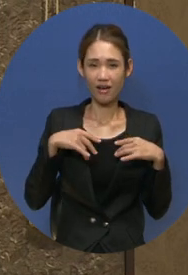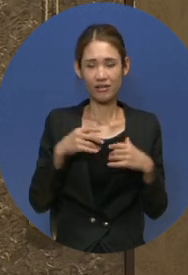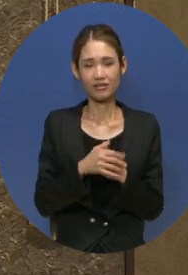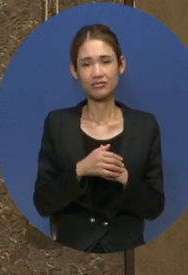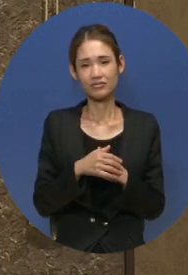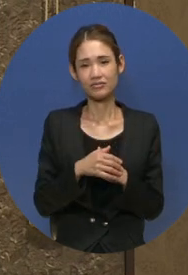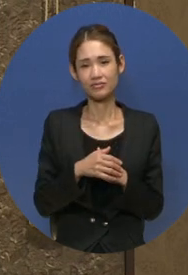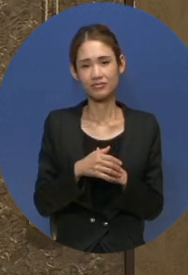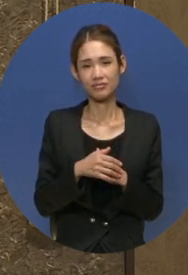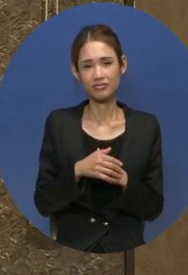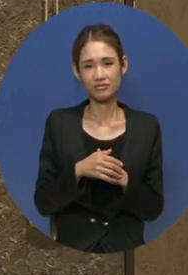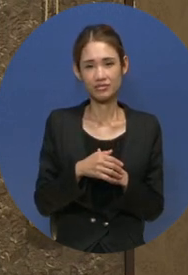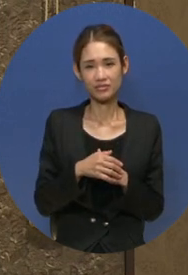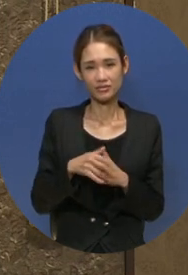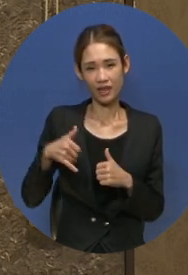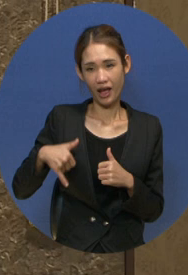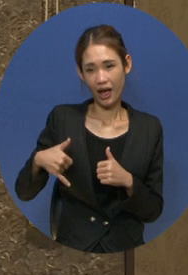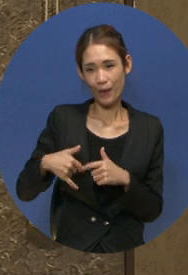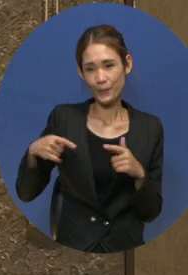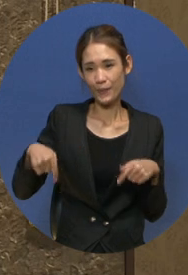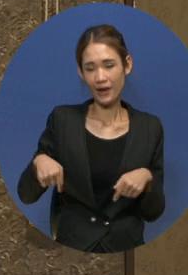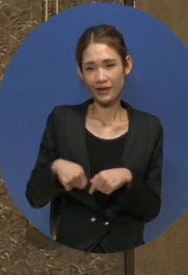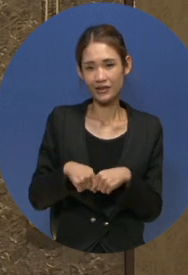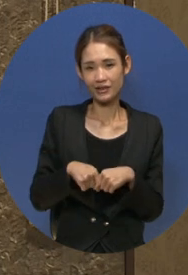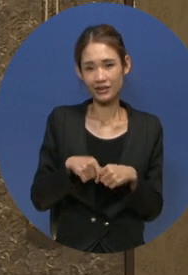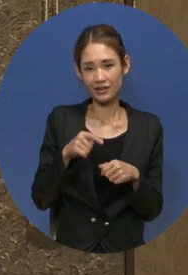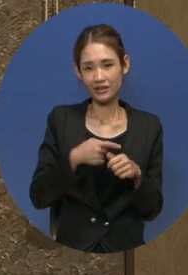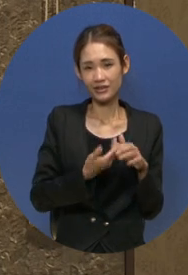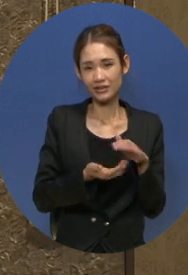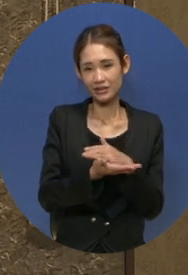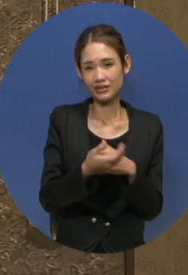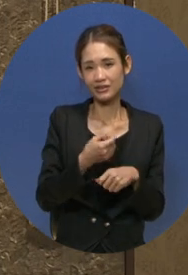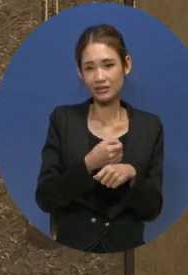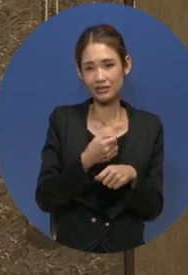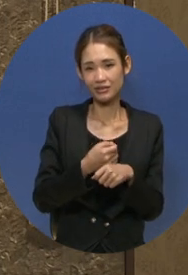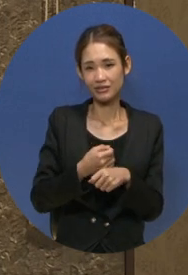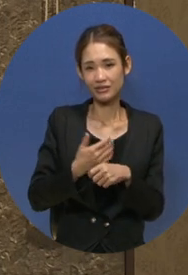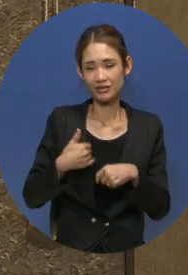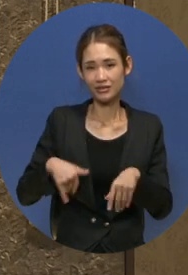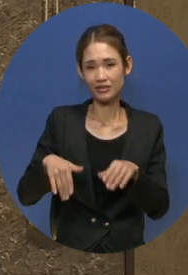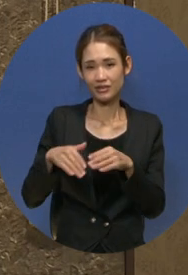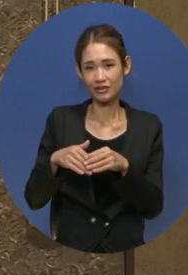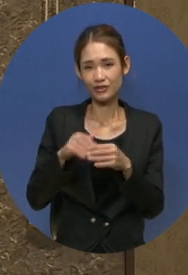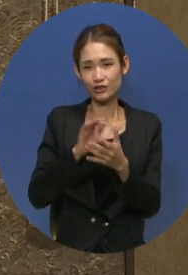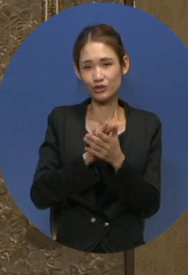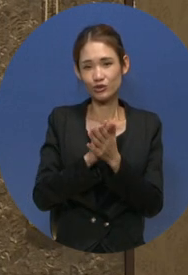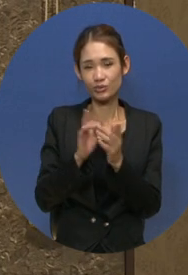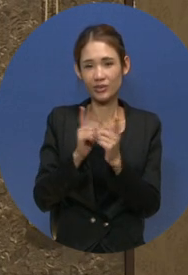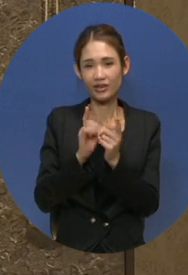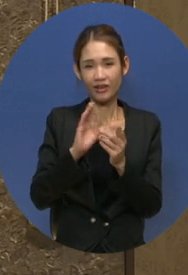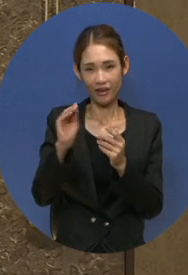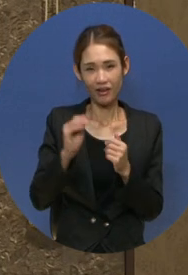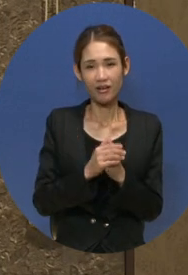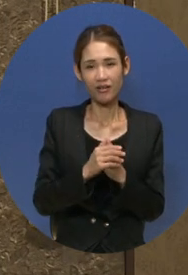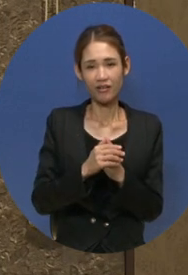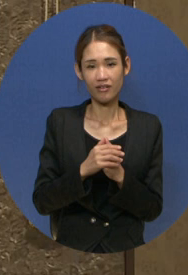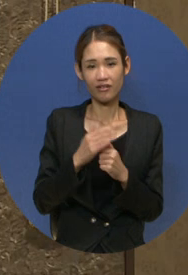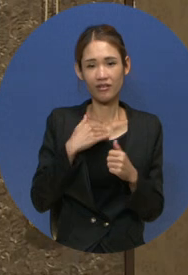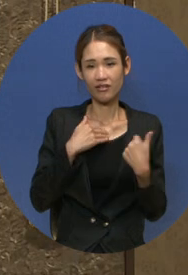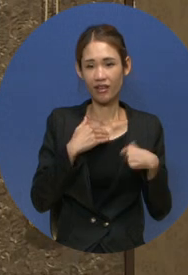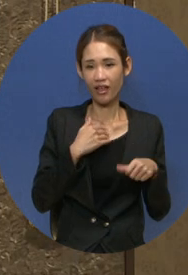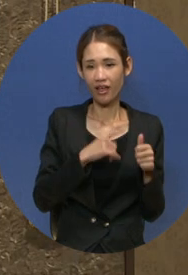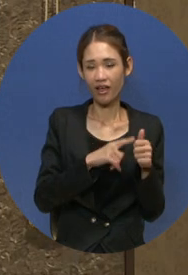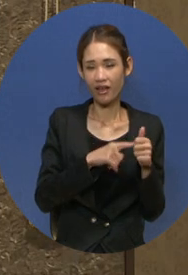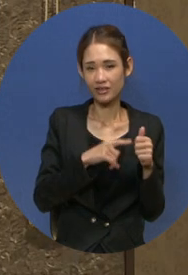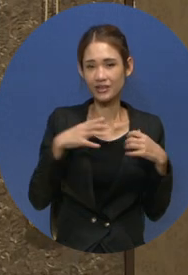부모님들이. 그래서 그 에코백에다가 자녀의 작품을 이렇게 인쇄를 했는데, 그거 메고 친구들 만나러 가시고, 어머니가 내 아들이 한